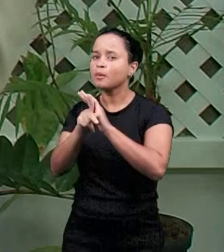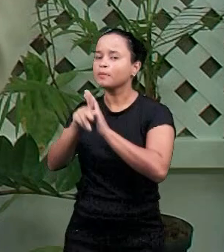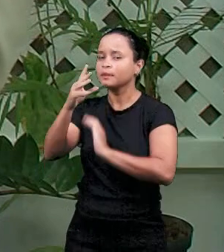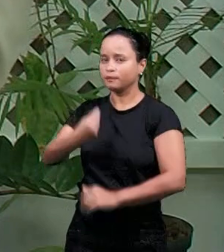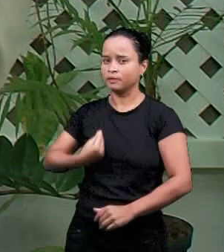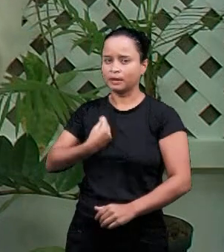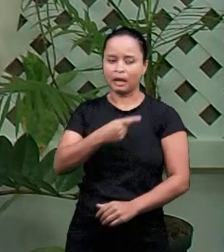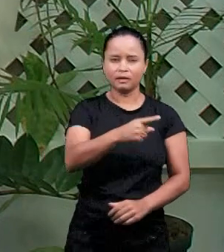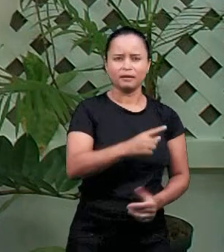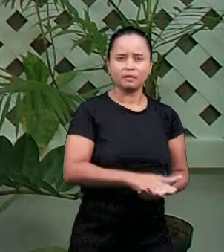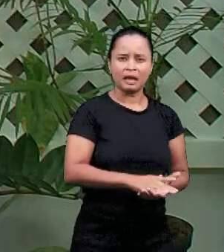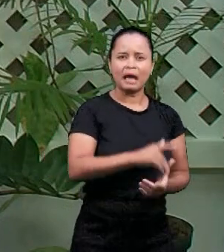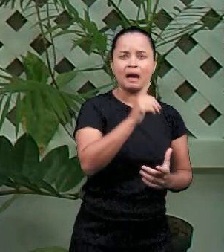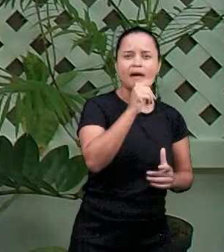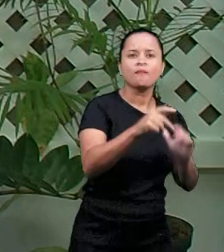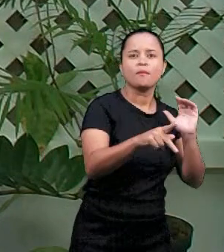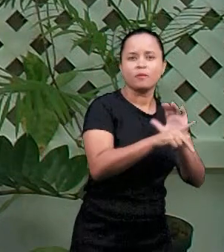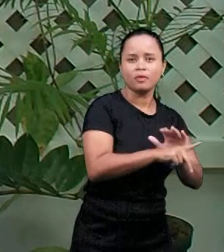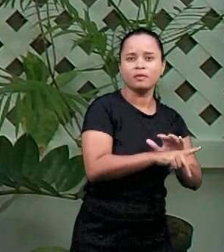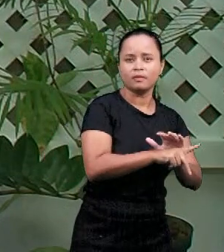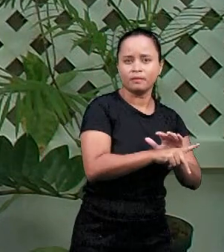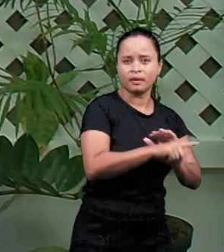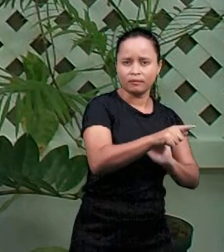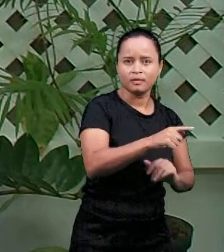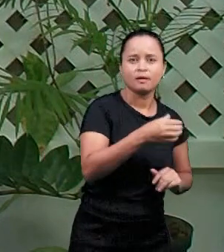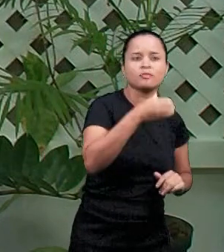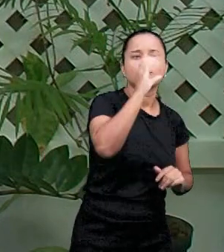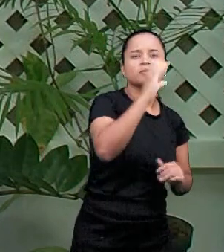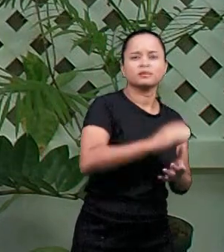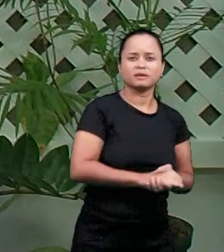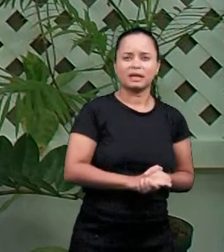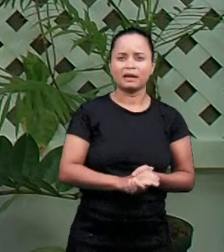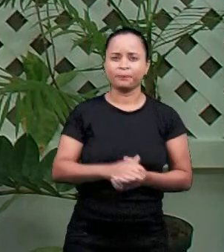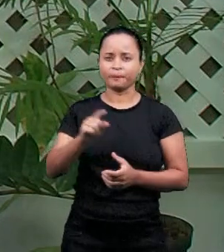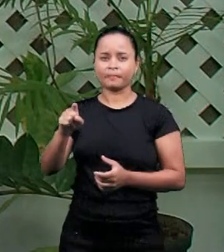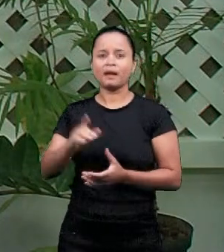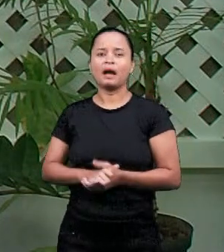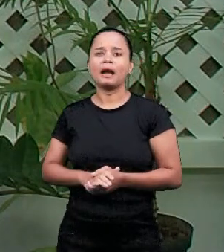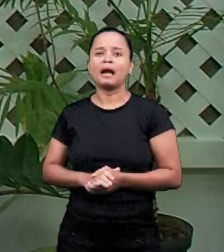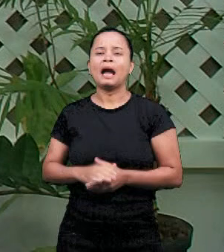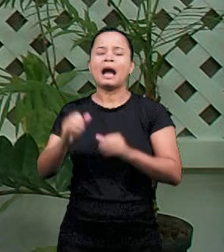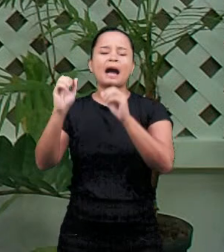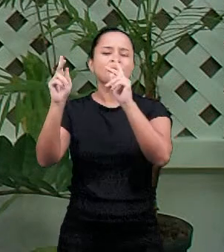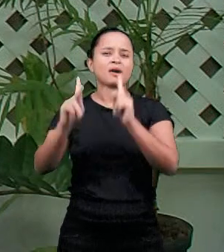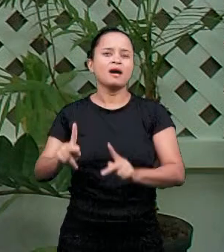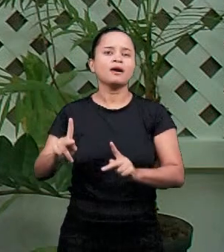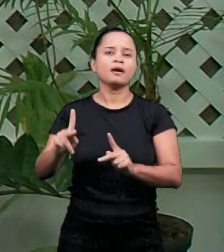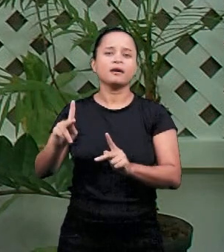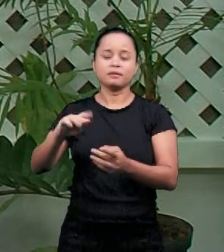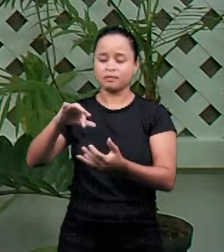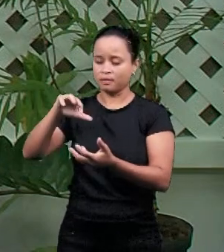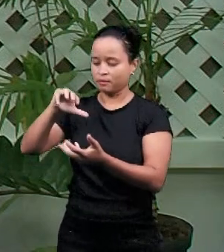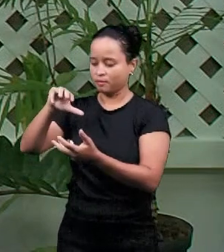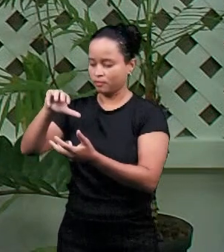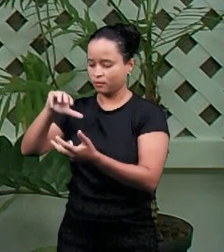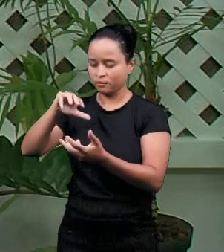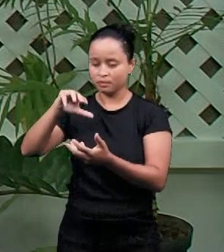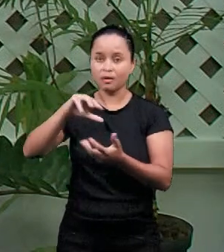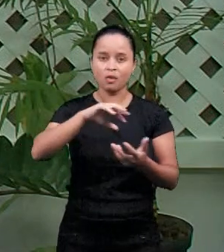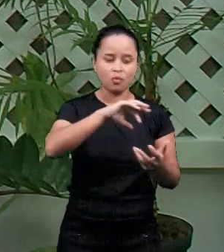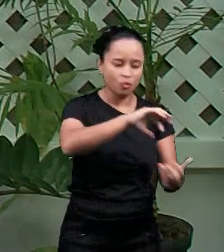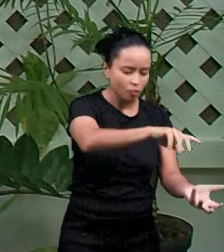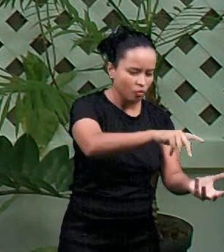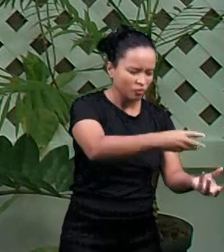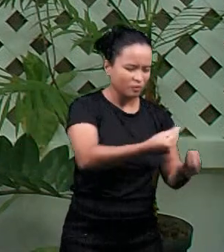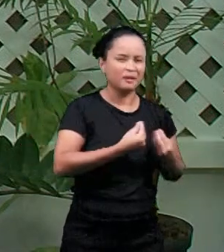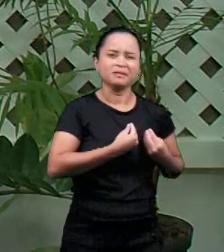du robinet. Il dit, non, j'apporte la paix. Non, il dit, maintenant, je suis en paix, je suis libre. Non, tu